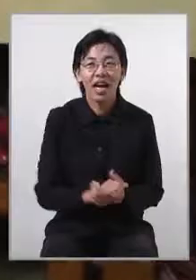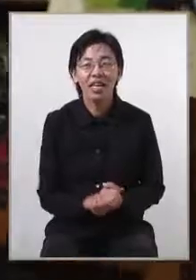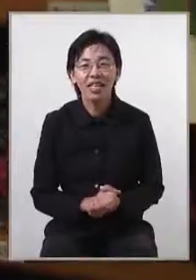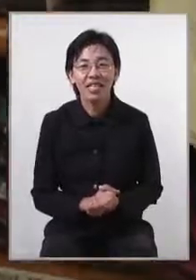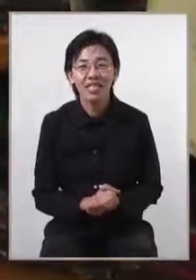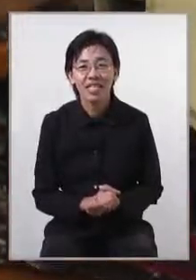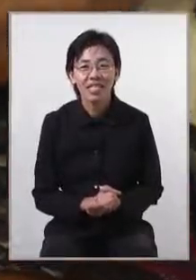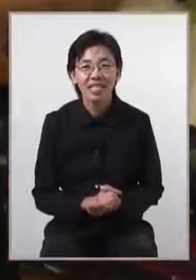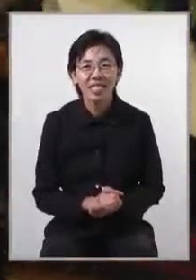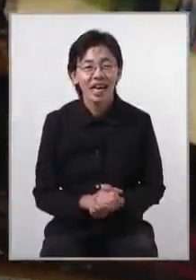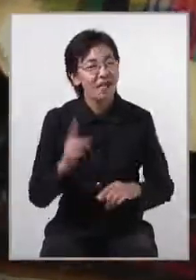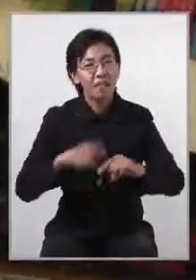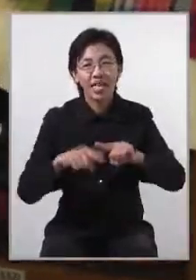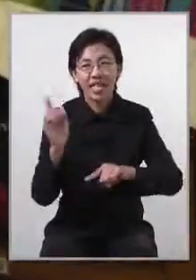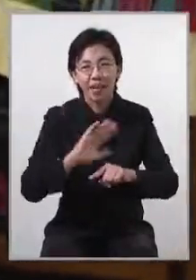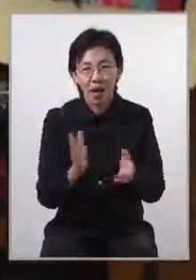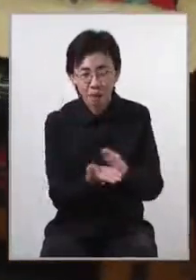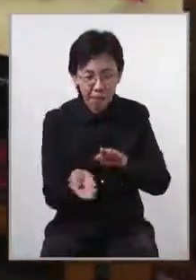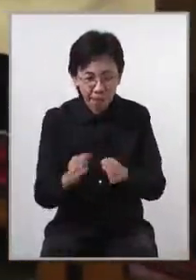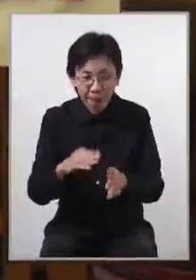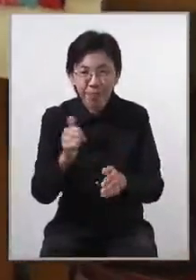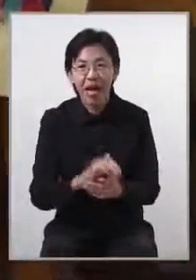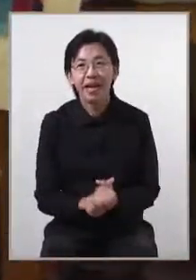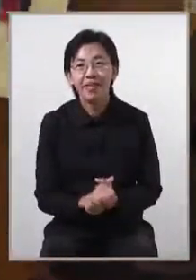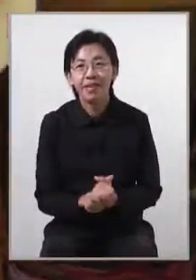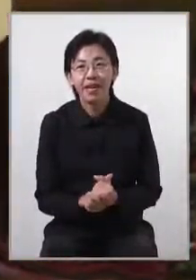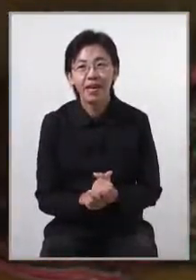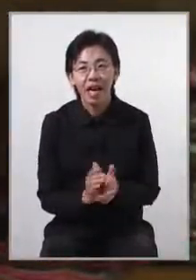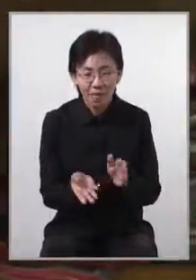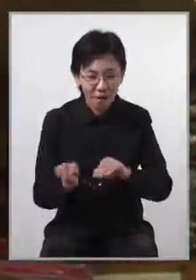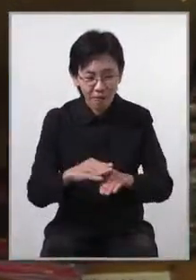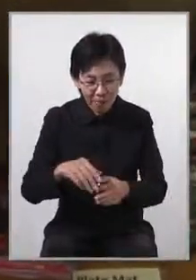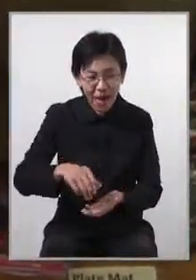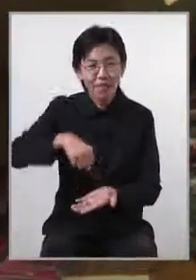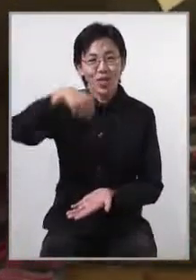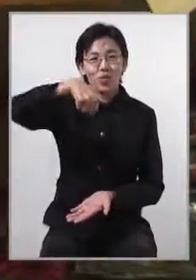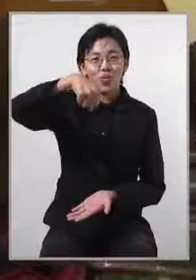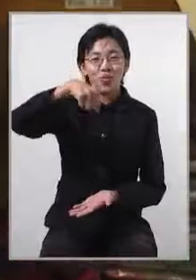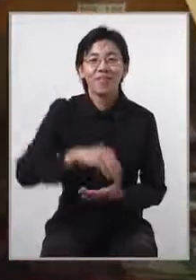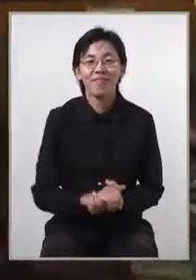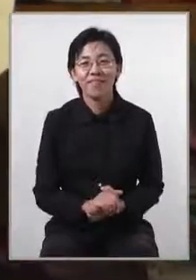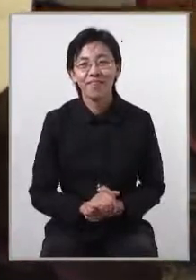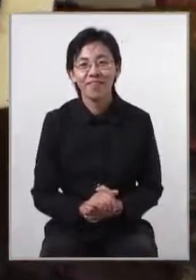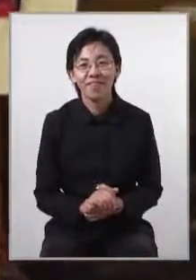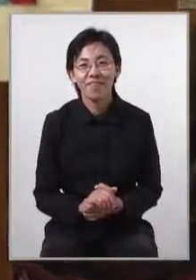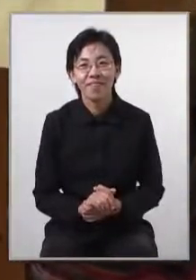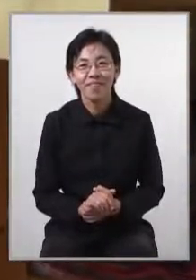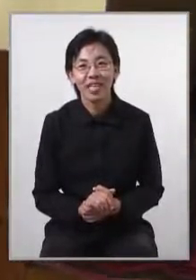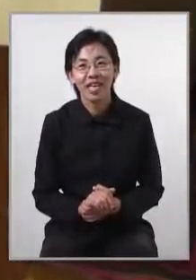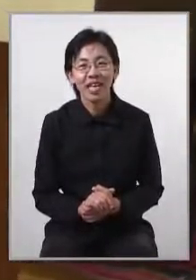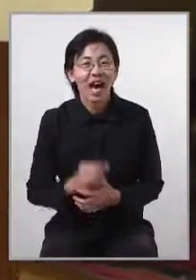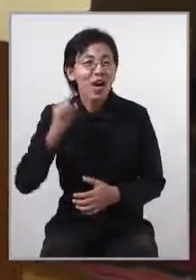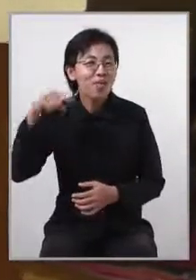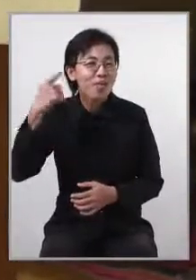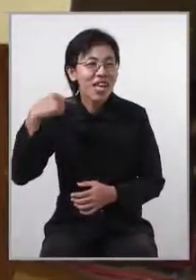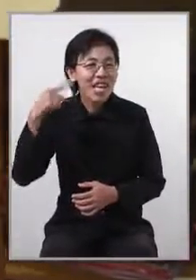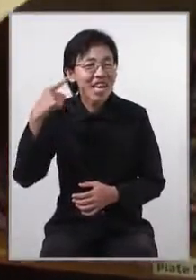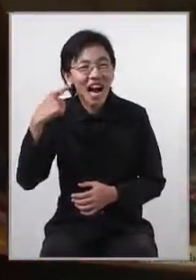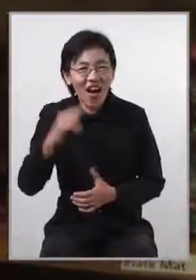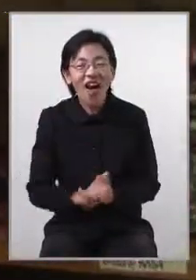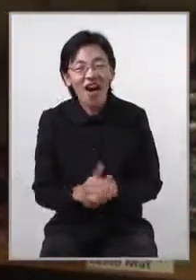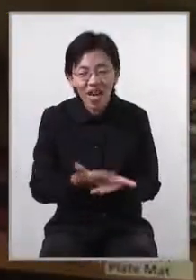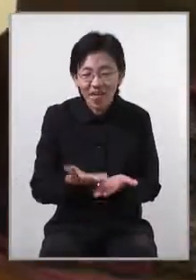าสติกไงเราพับได้พอพับแล้วมันเป็นอย่างนี้ครับ อ๋อ นะ ฮะอันนี้เหมาะสำหรับคุณแม่บ้านนะครับ ใช่ๆ นะ